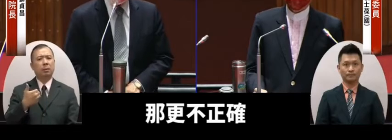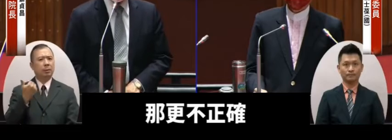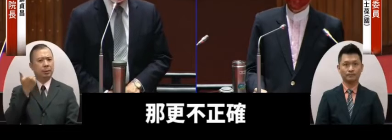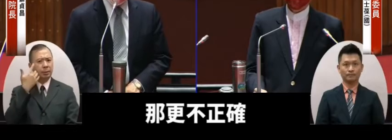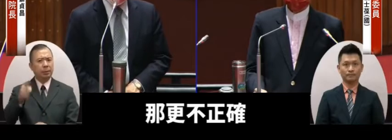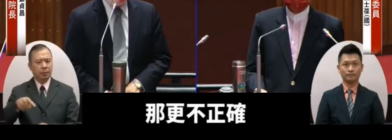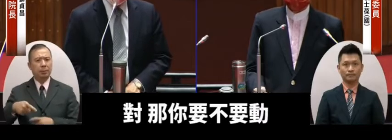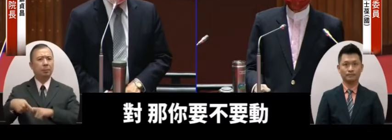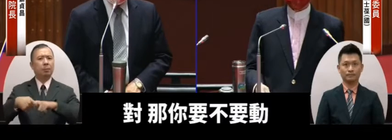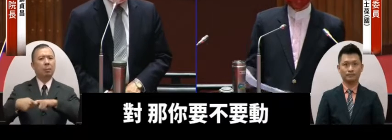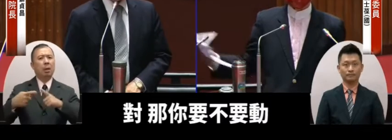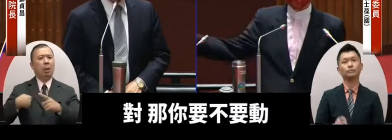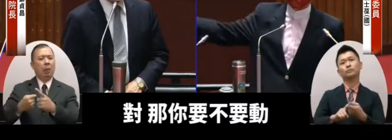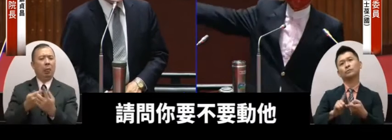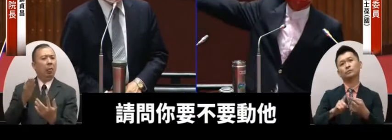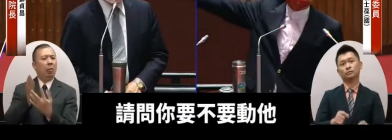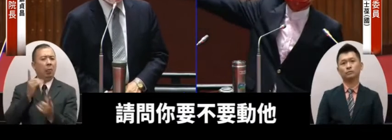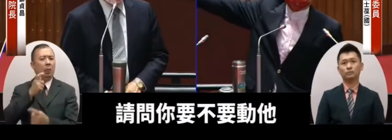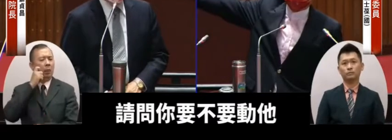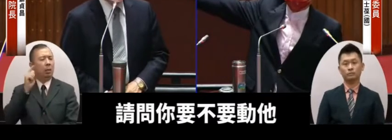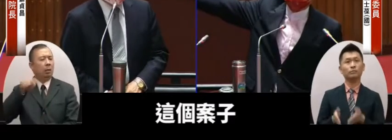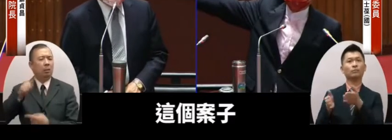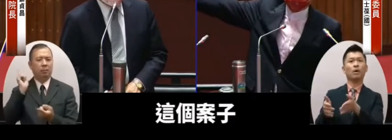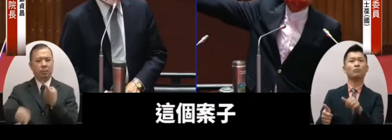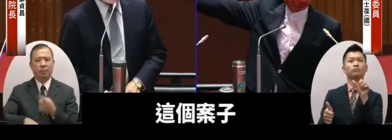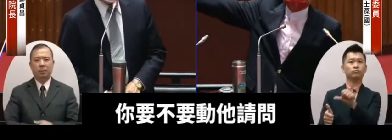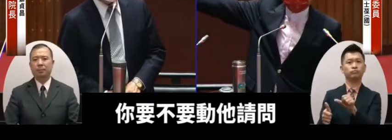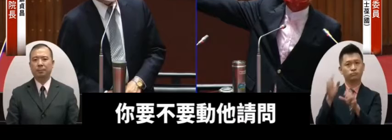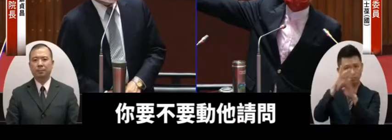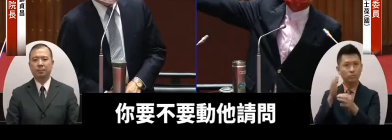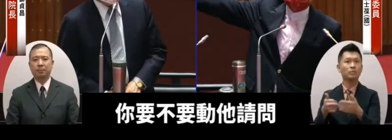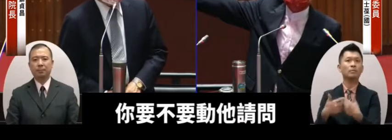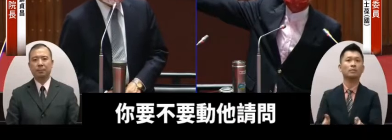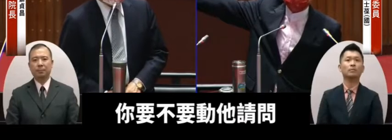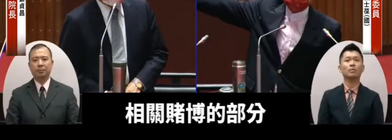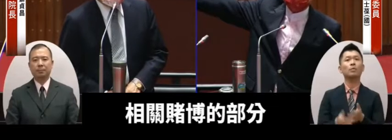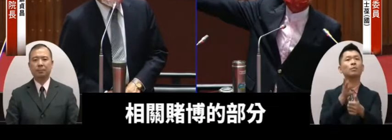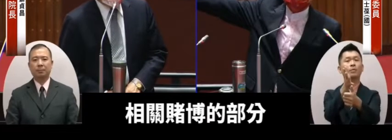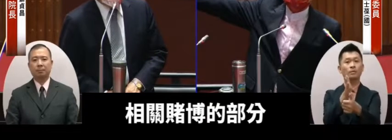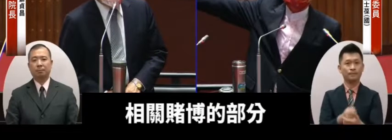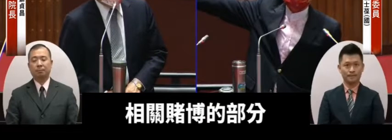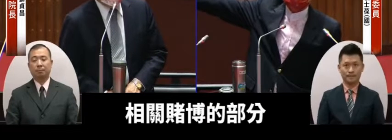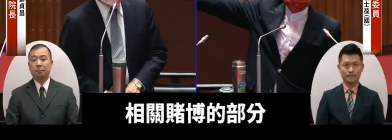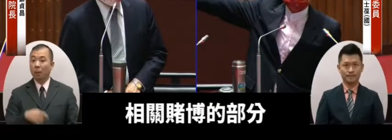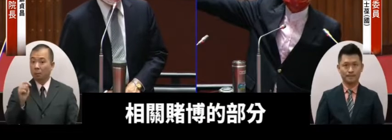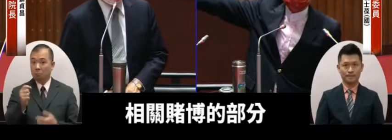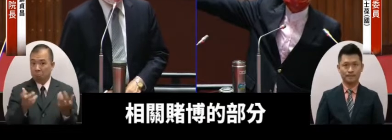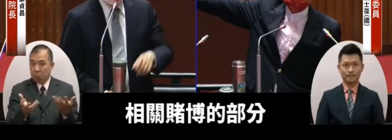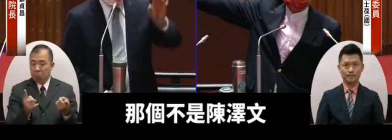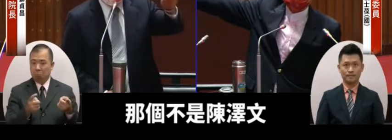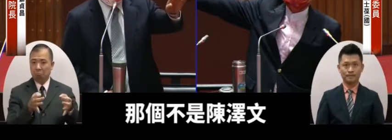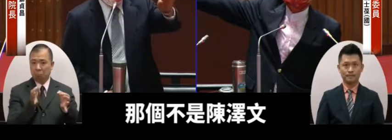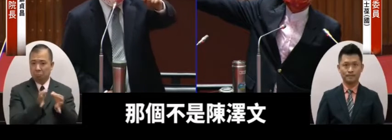更不正确了。 对啊，你要不要动啊？请问你要不要动啊？ 这个案子 你要不要动他？请问 相关赌博的部